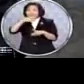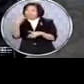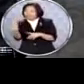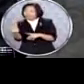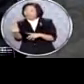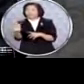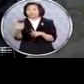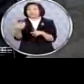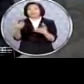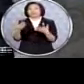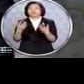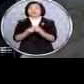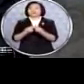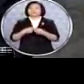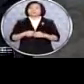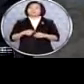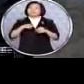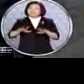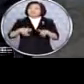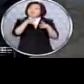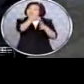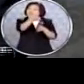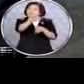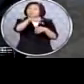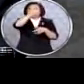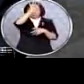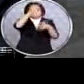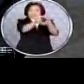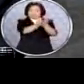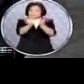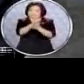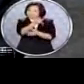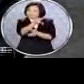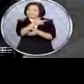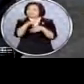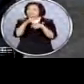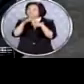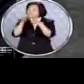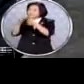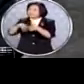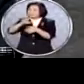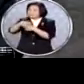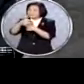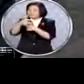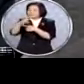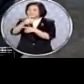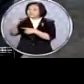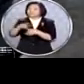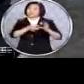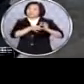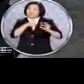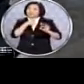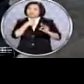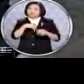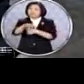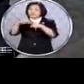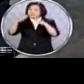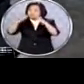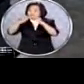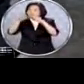种情况之下，我希望他们两个政党能够好好去关心，不仅是农民为什么要盖农